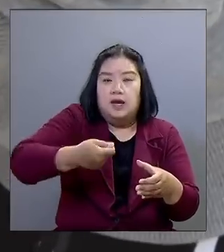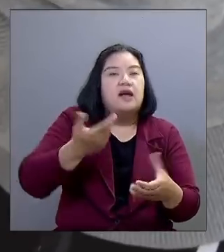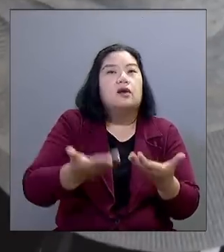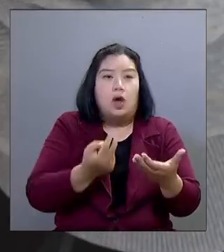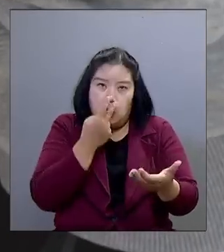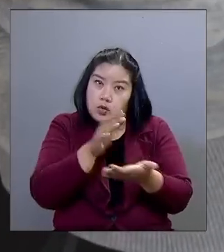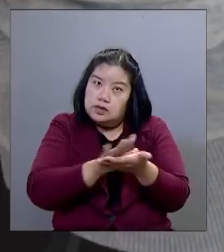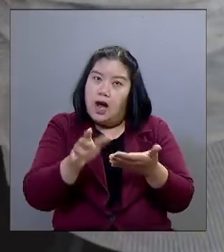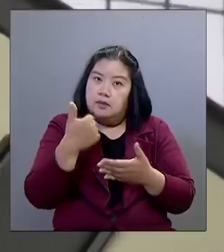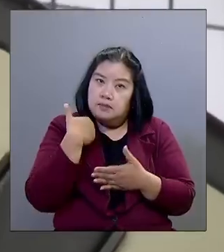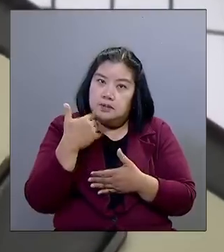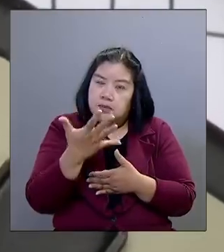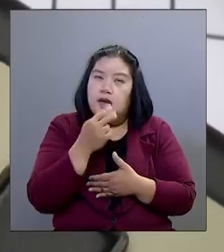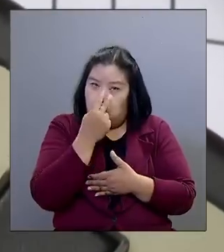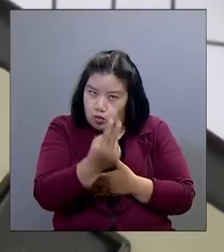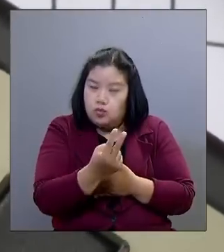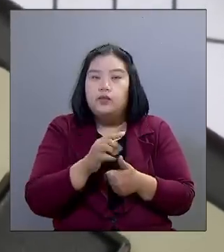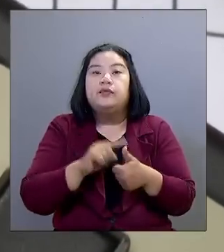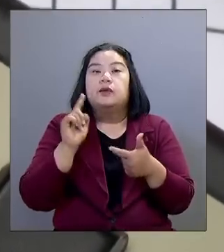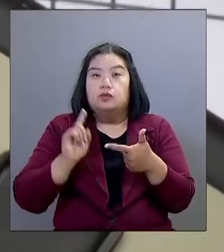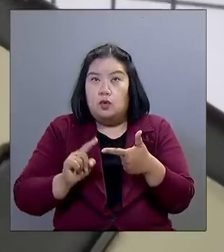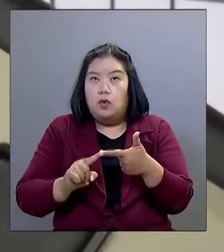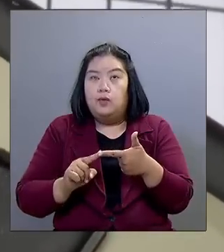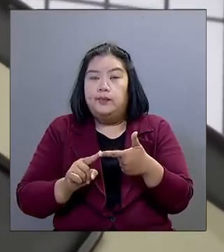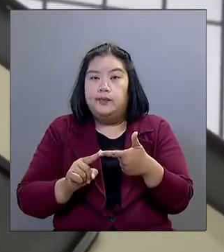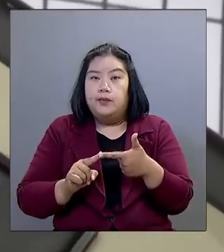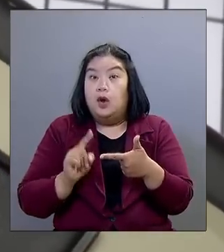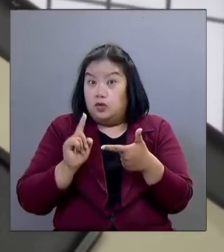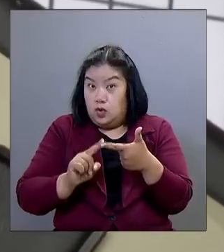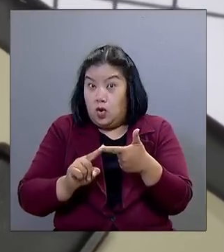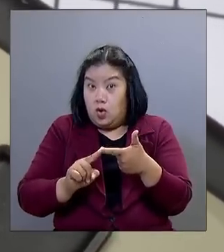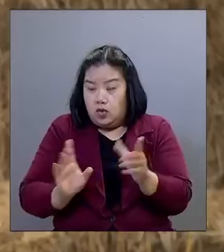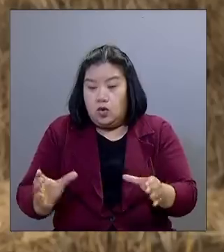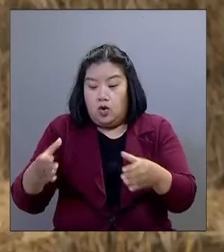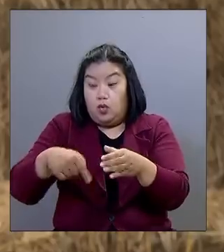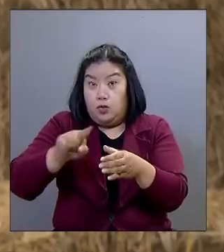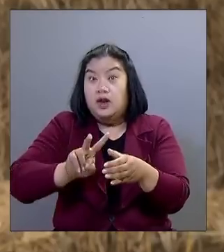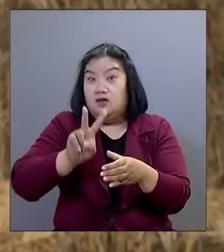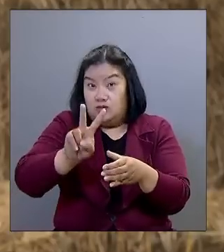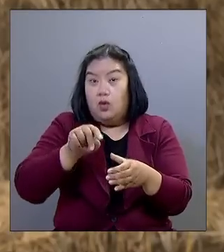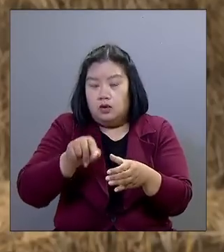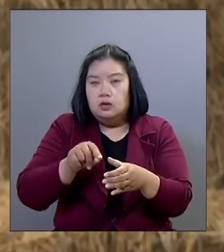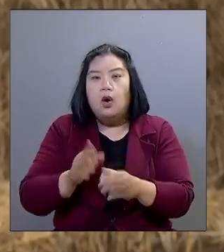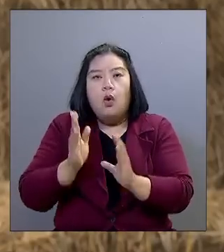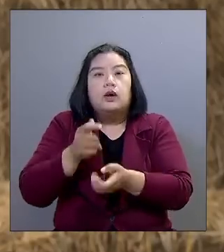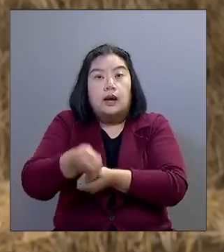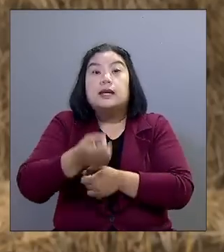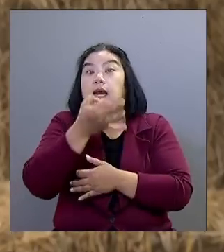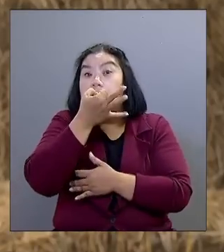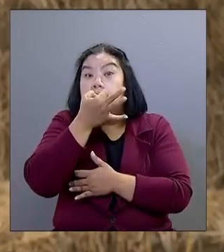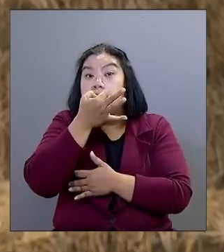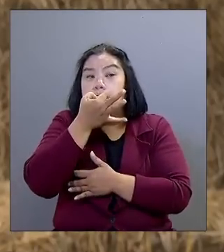านำมาใช้ในกระบวนการผลิตส่วนกลุ่มที่2ก็คือเป็นกลุ่มเกษตรกรที่เข